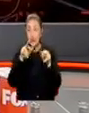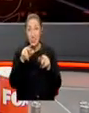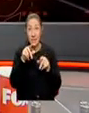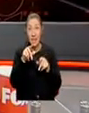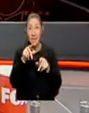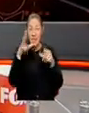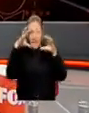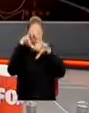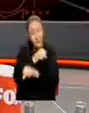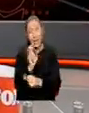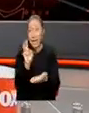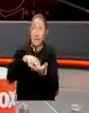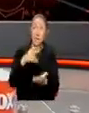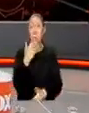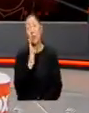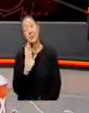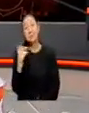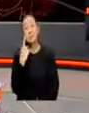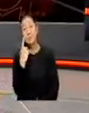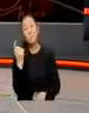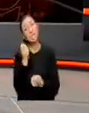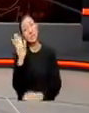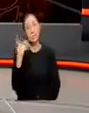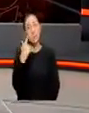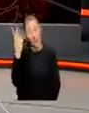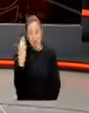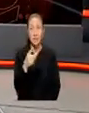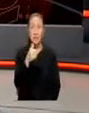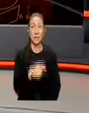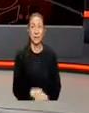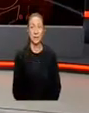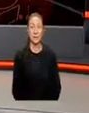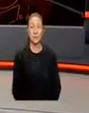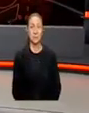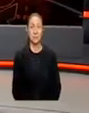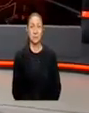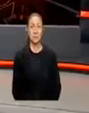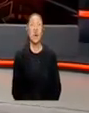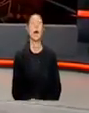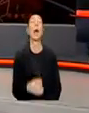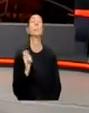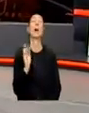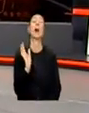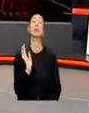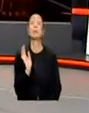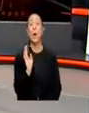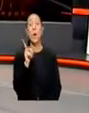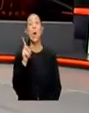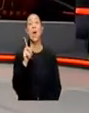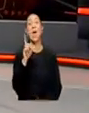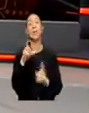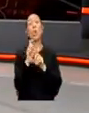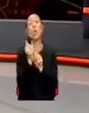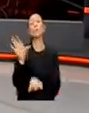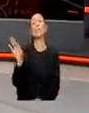zifiri karanlıkta kalsa gitse de bir anlasa bakalım yapar mı yapmaz Orayı da seçer en